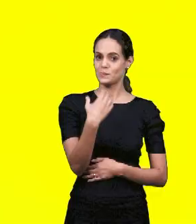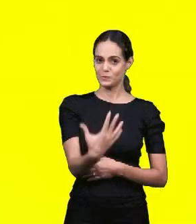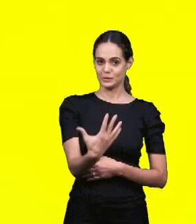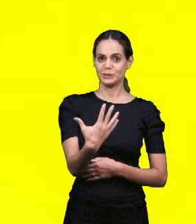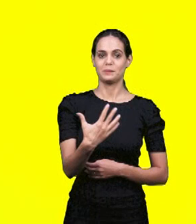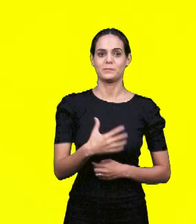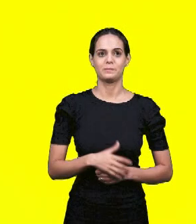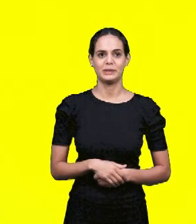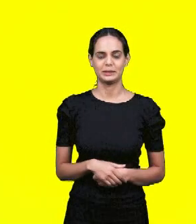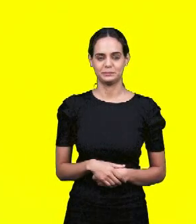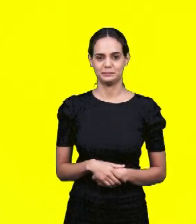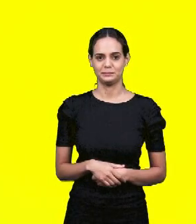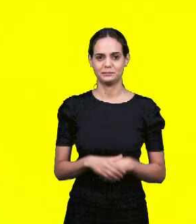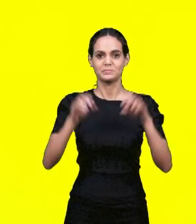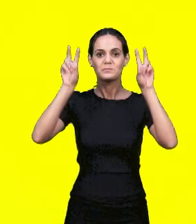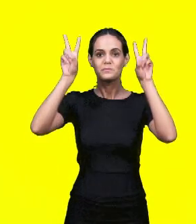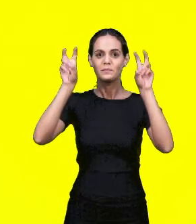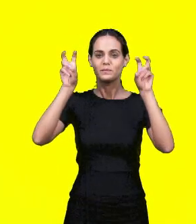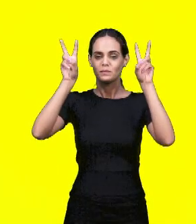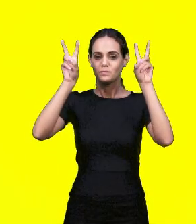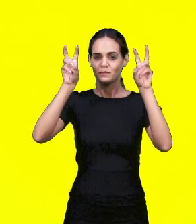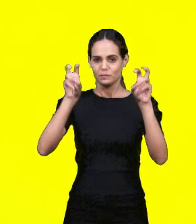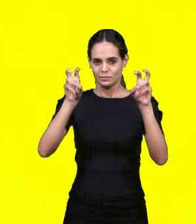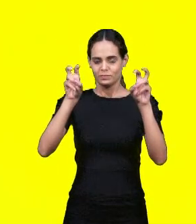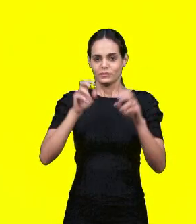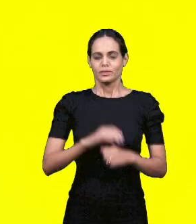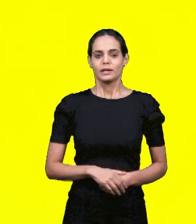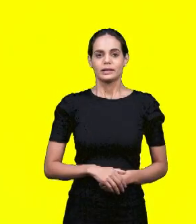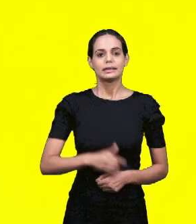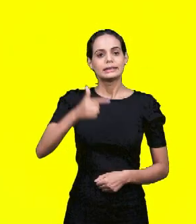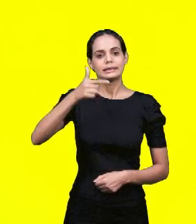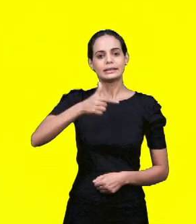texte, la parole de Dieu, dans